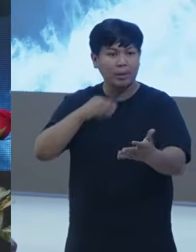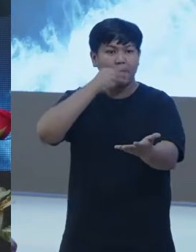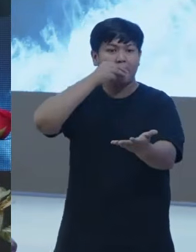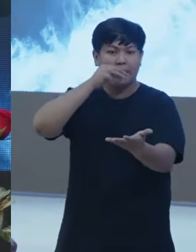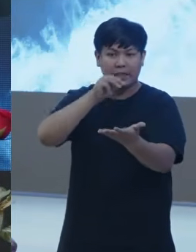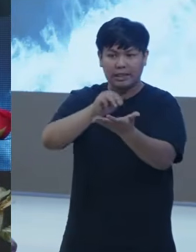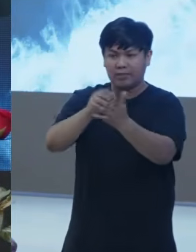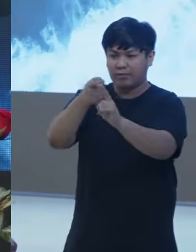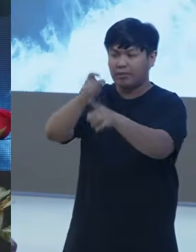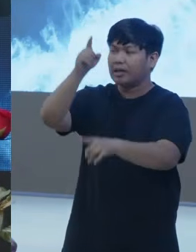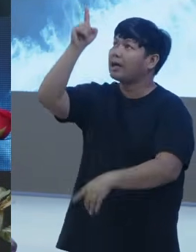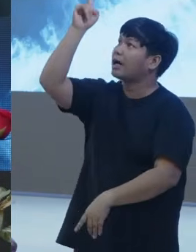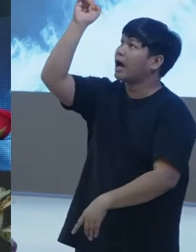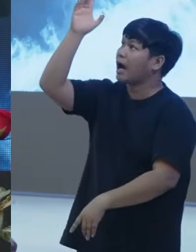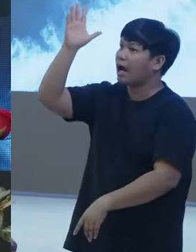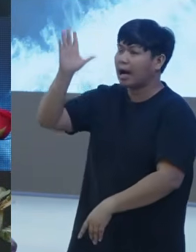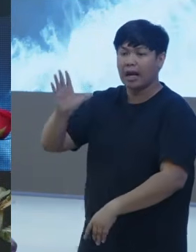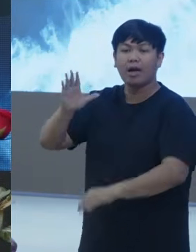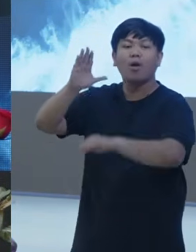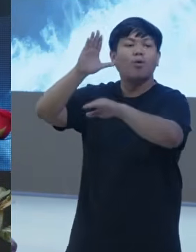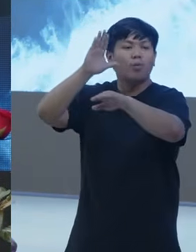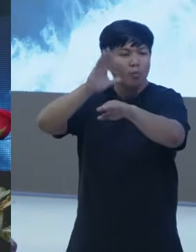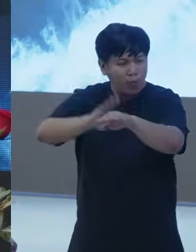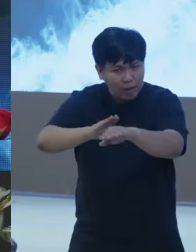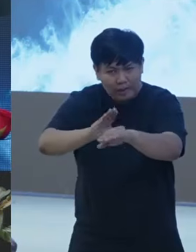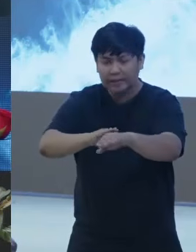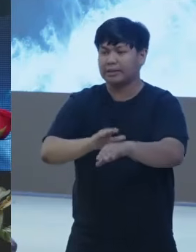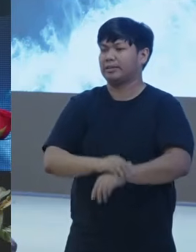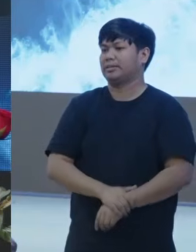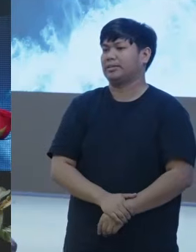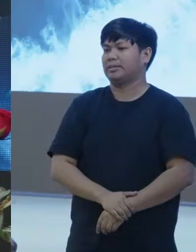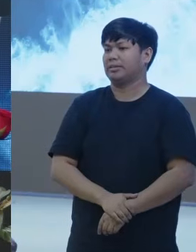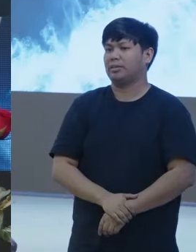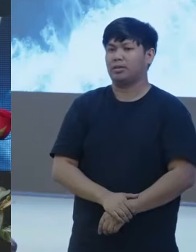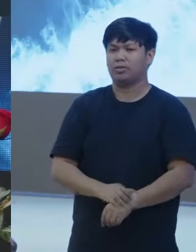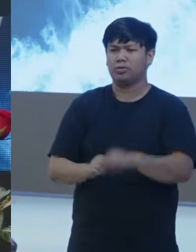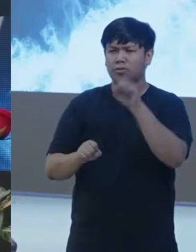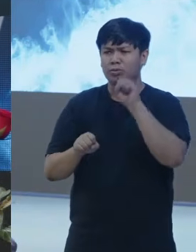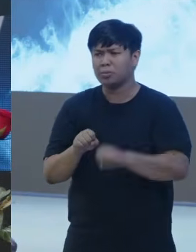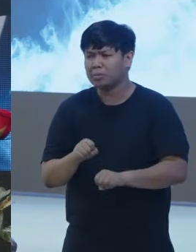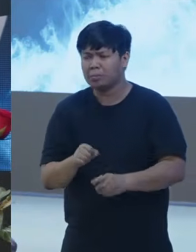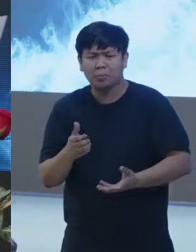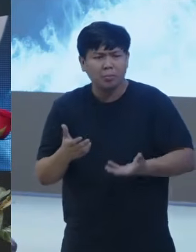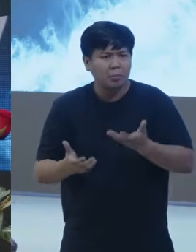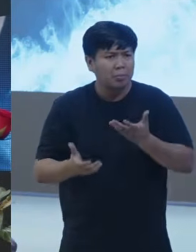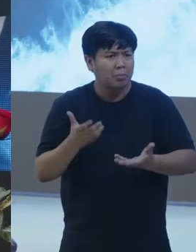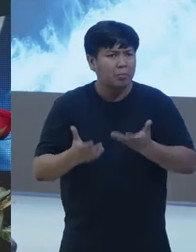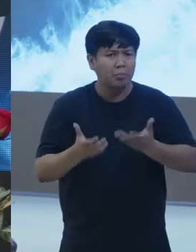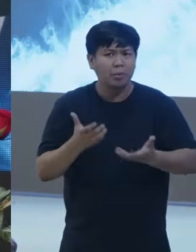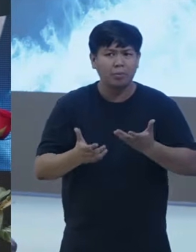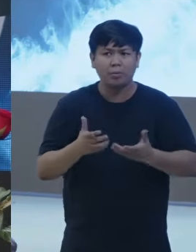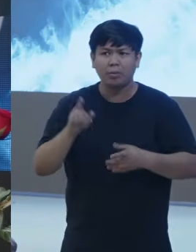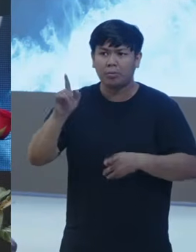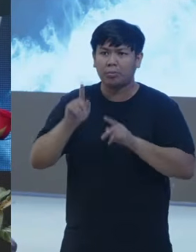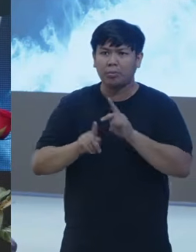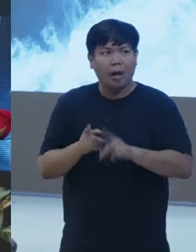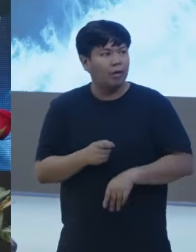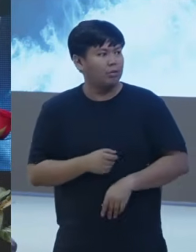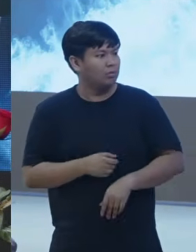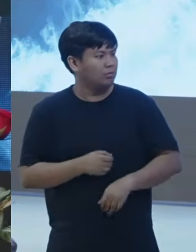ay isang babala. So parang mabigat ang dating,